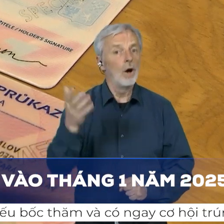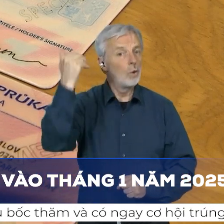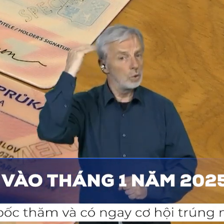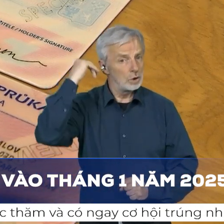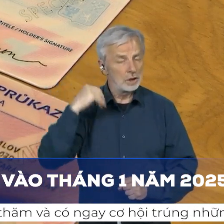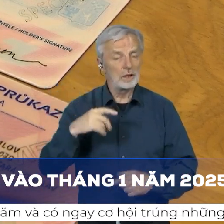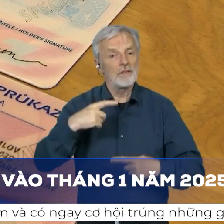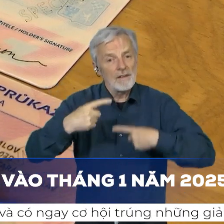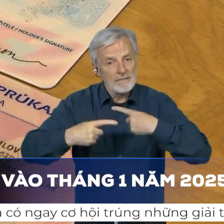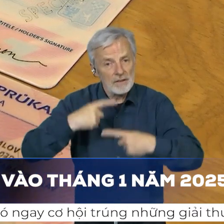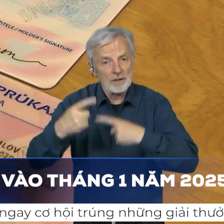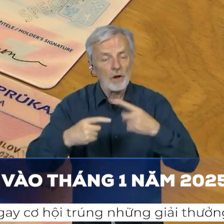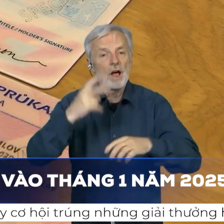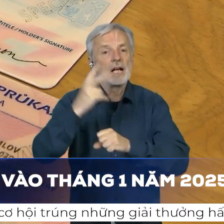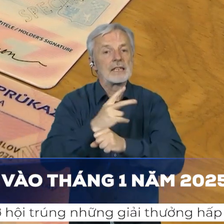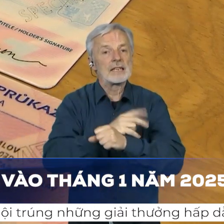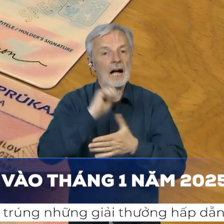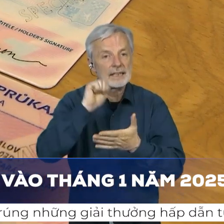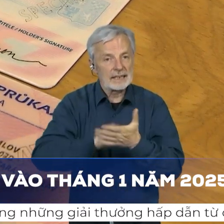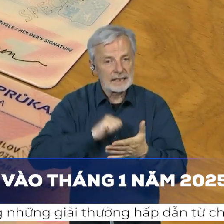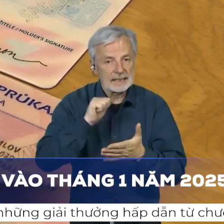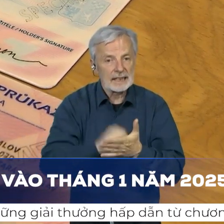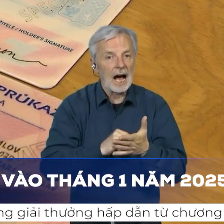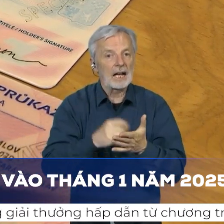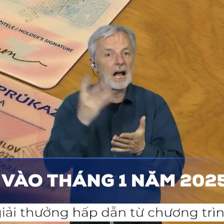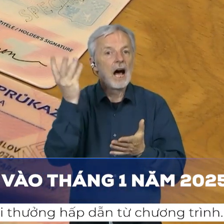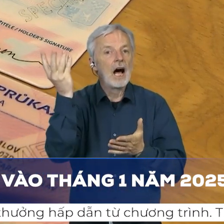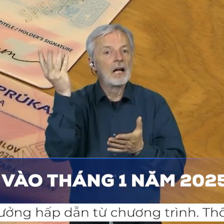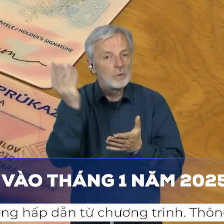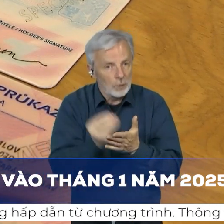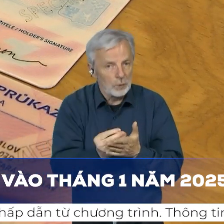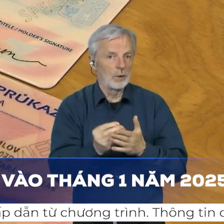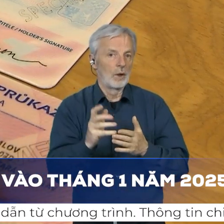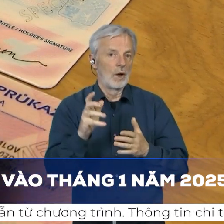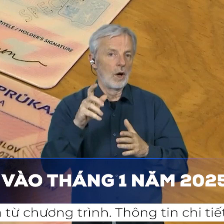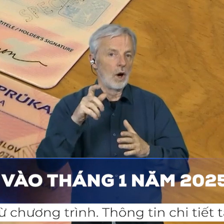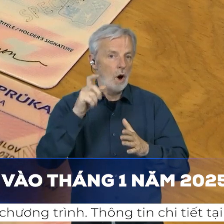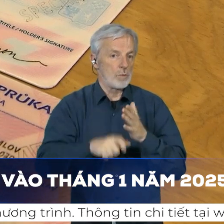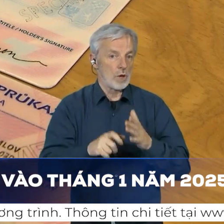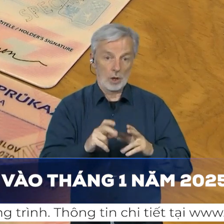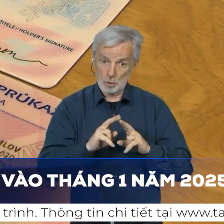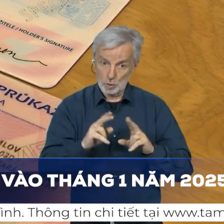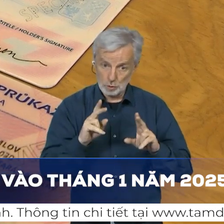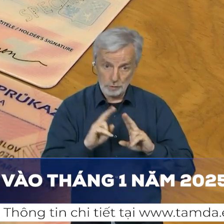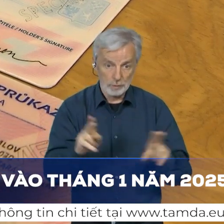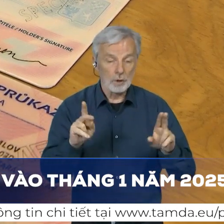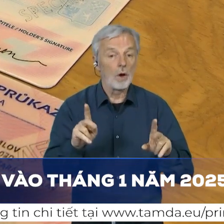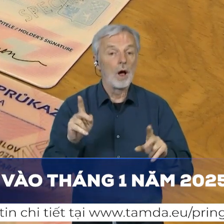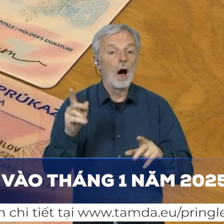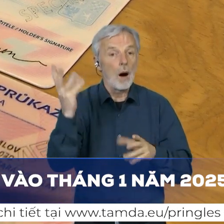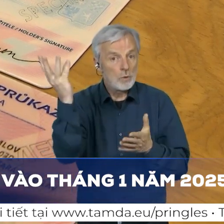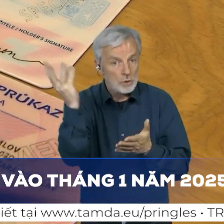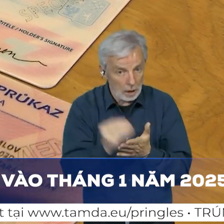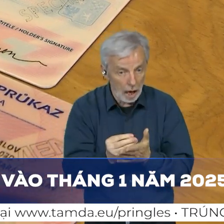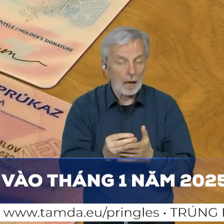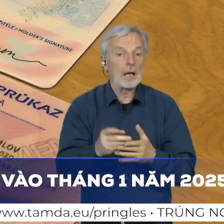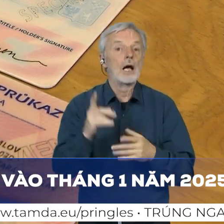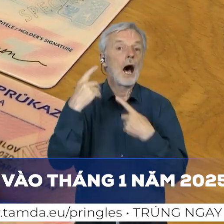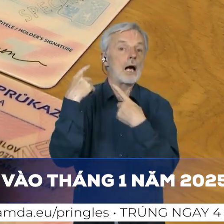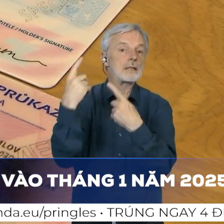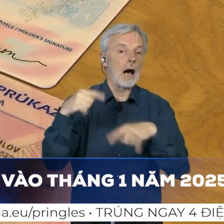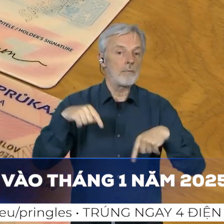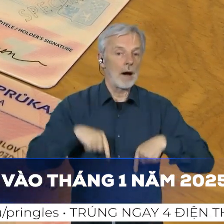Thông tin và Kỹ thuật số DIA phối hợp với Cơ quan Công nghệ Thông tin và Truyền thông Quốc gia phát triển, không chỉ hiển thị hình ảnh của tài liệu, ứng dụng